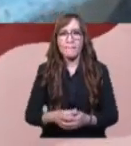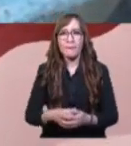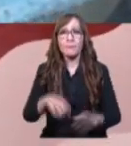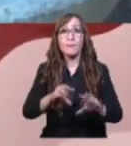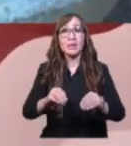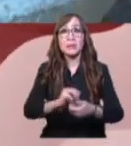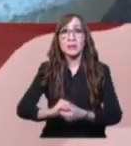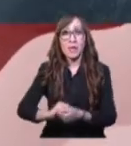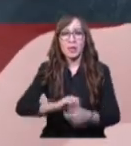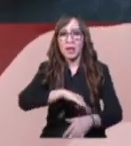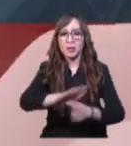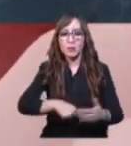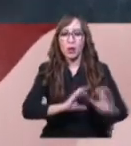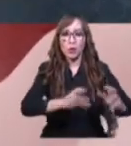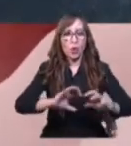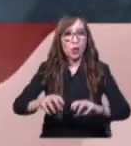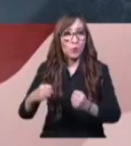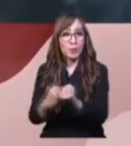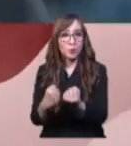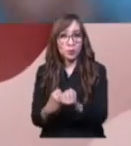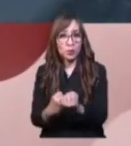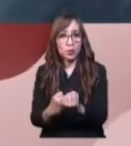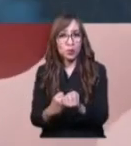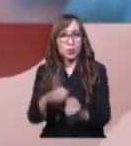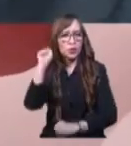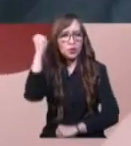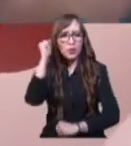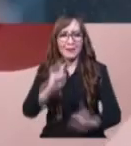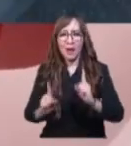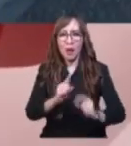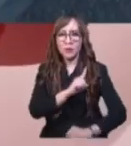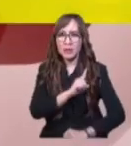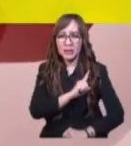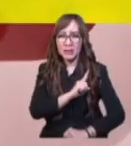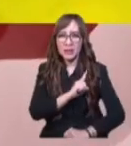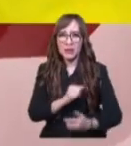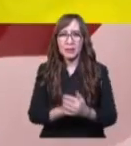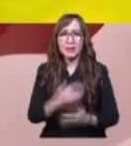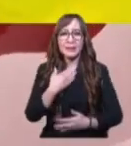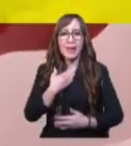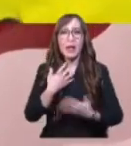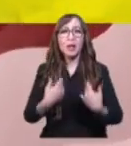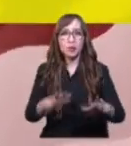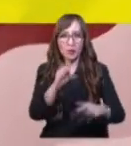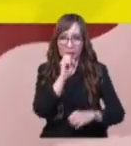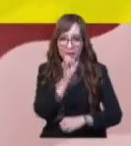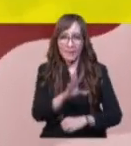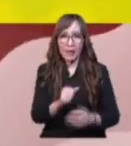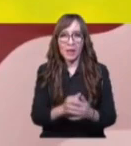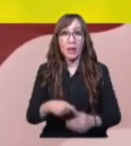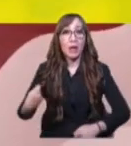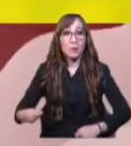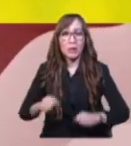seluruh stakeholders. Dengan multi pihak, nggak bisa sendiri gitu ya. Yang pasti tadi saya di awal sudah sampaikan, ada kementerian lembaga